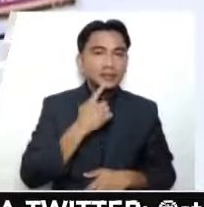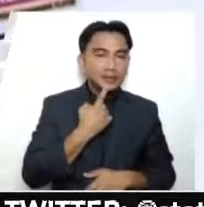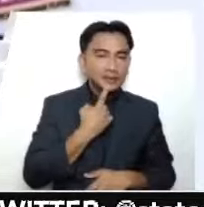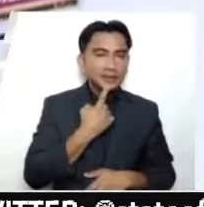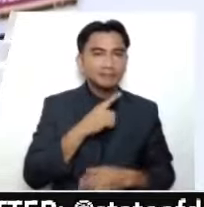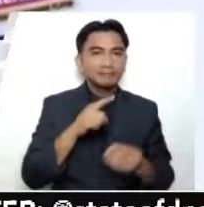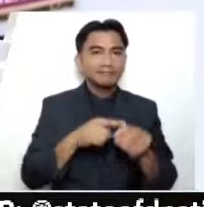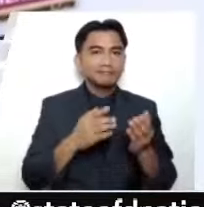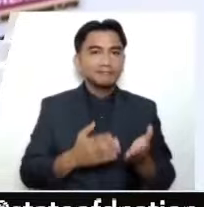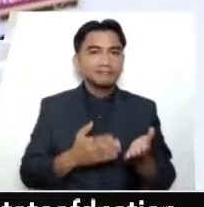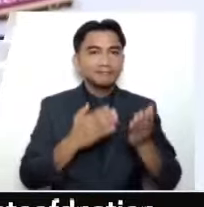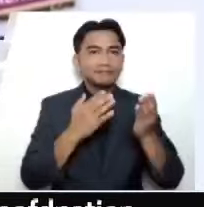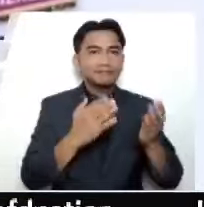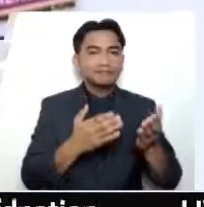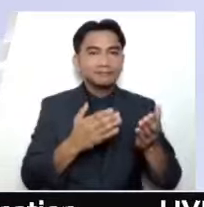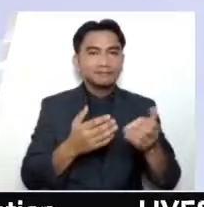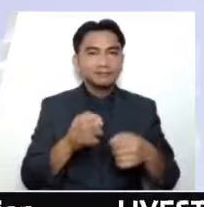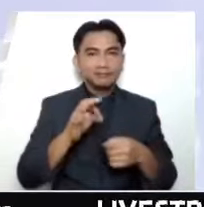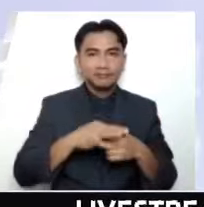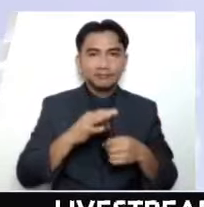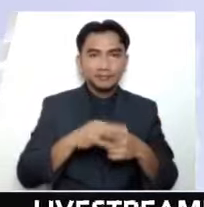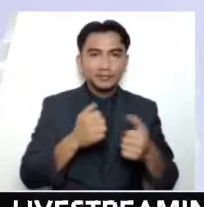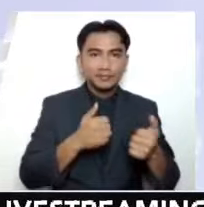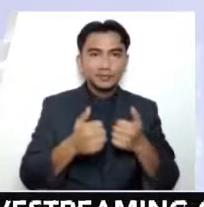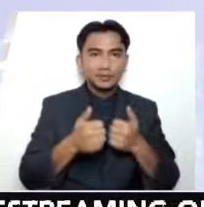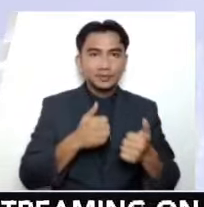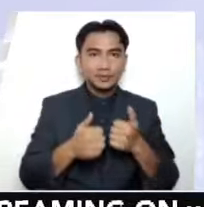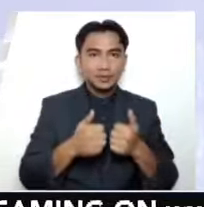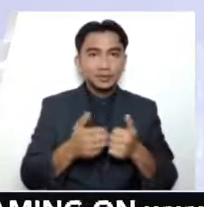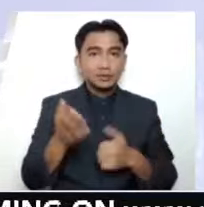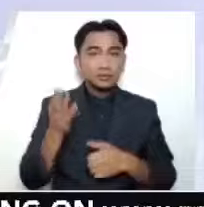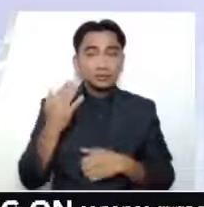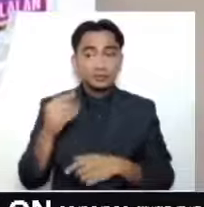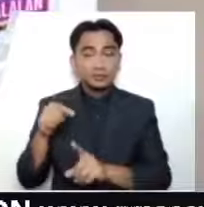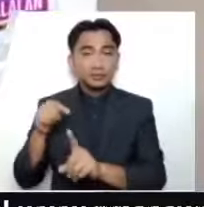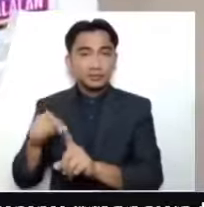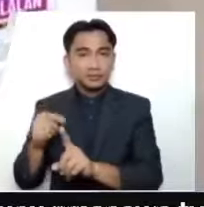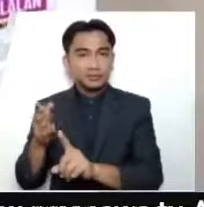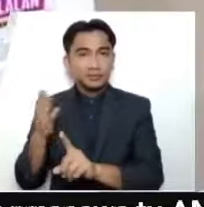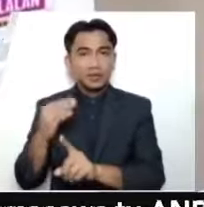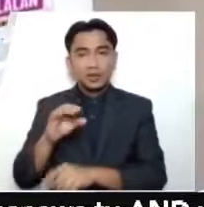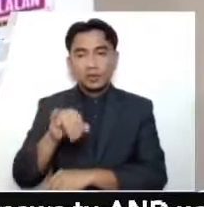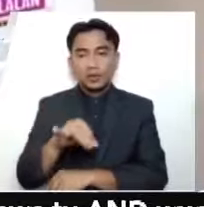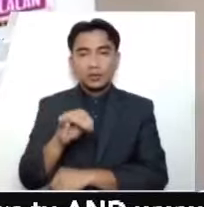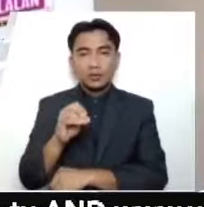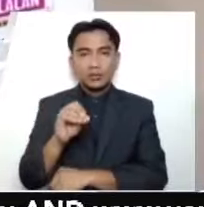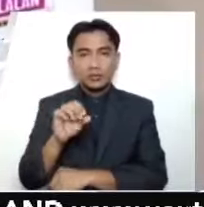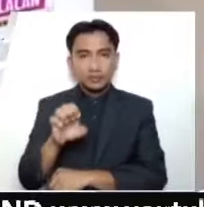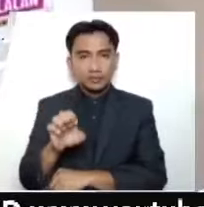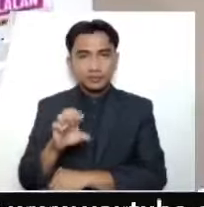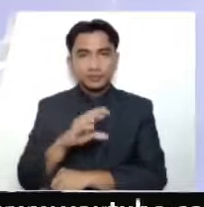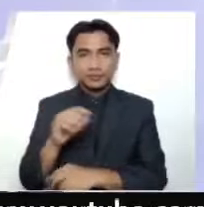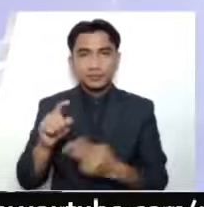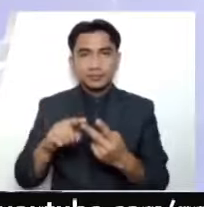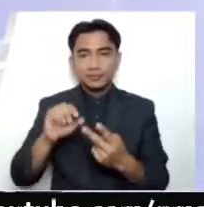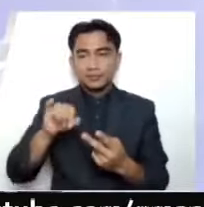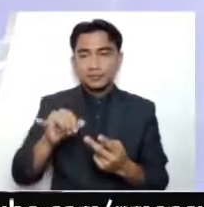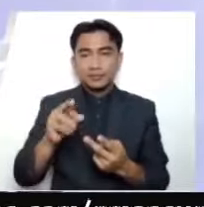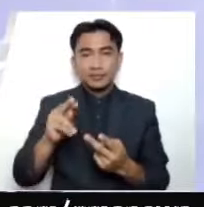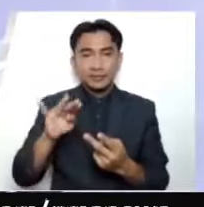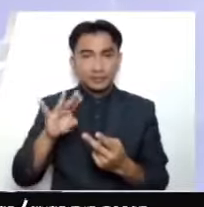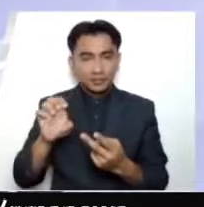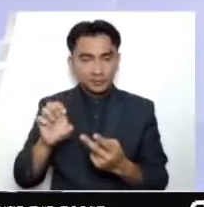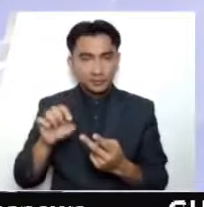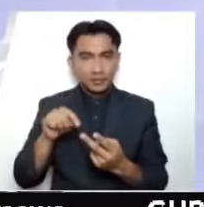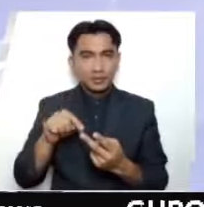sa dating bukal ng Agusan del Sur na si Jose Bonilla at kay Jaime Balmas ng Partidong Kilusa ng